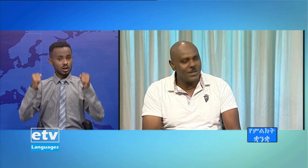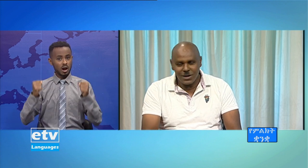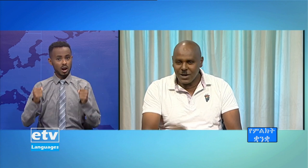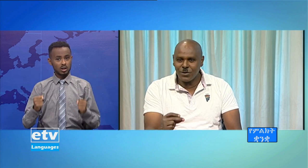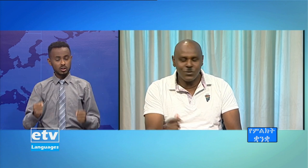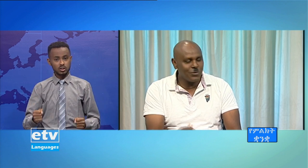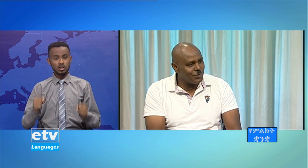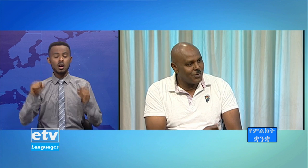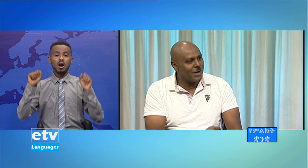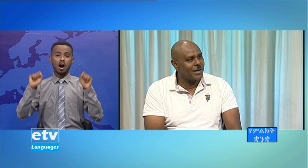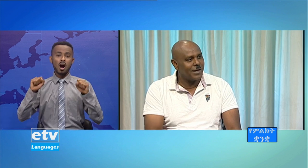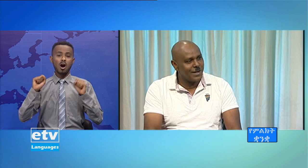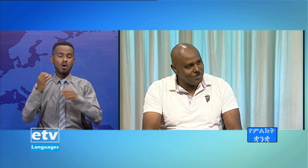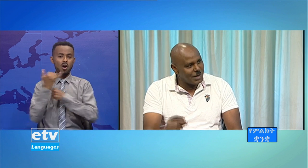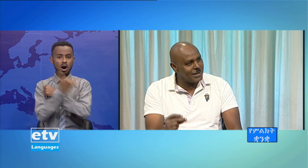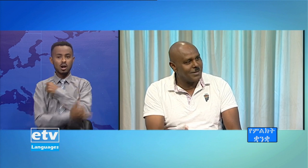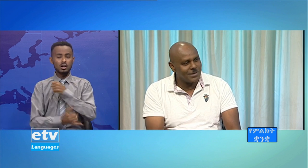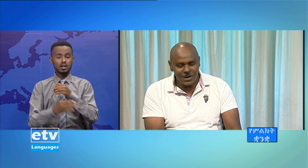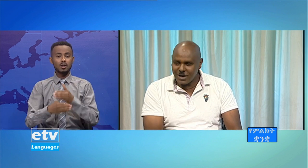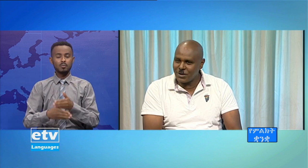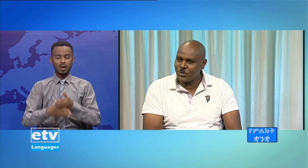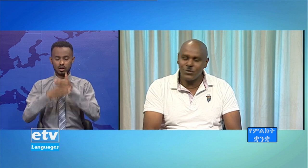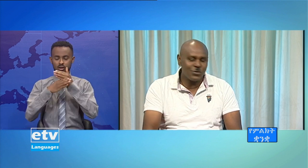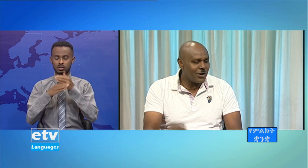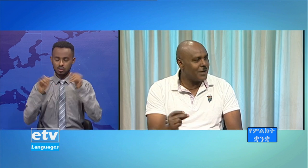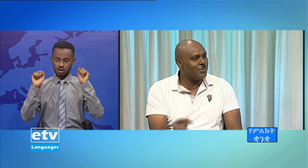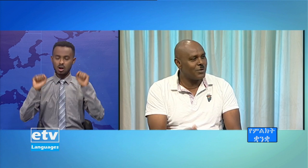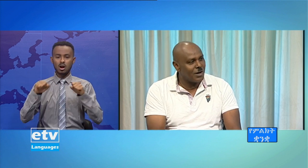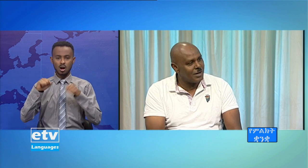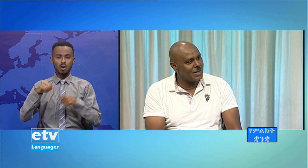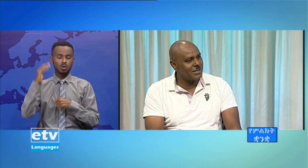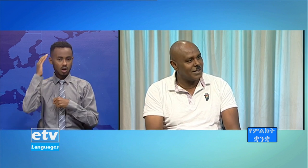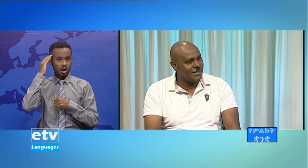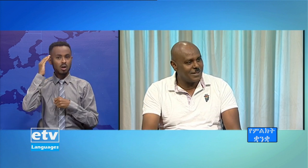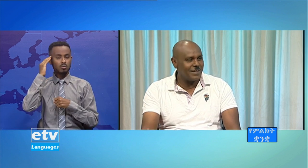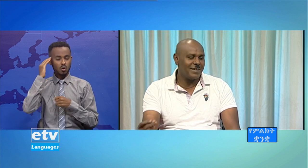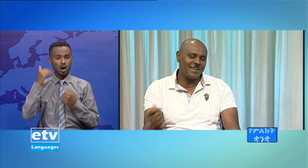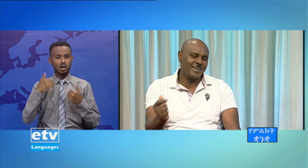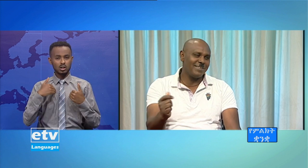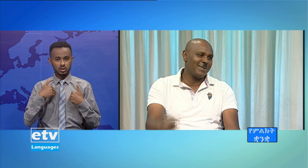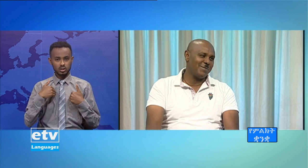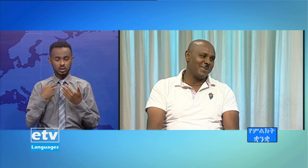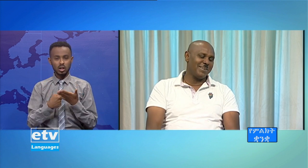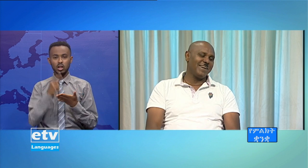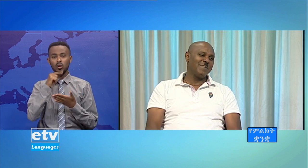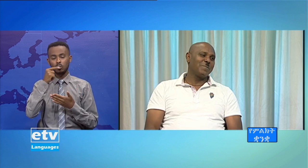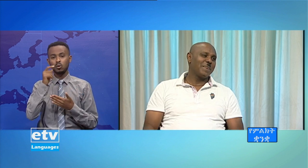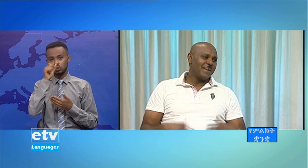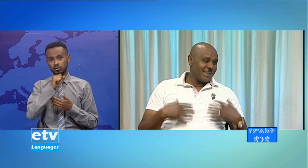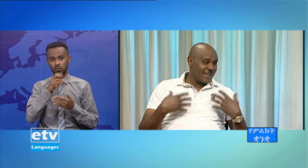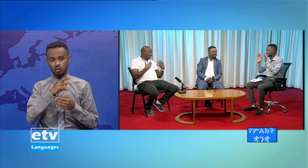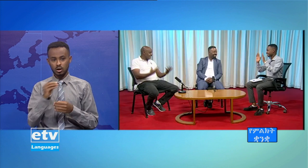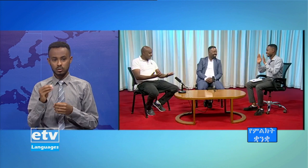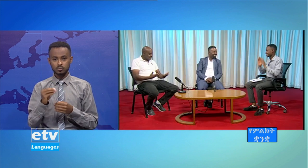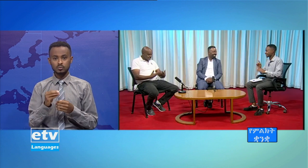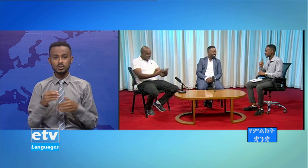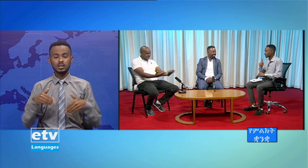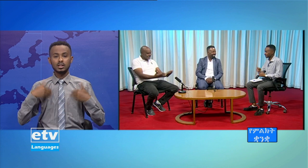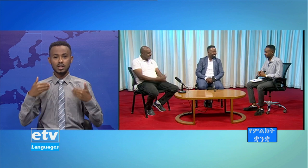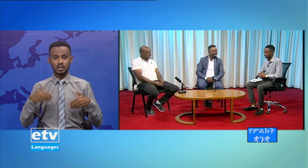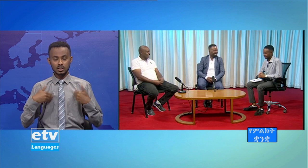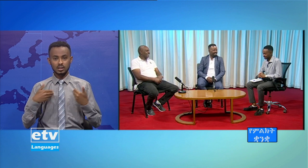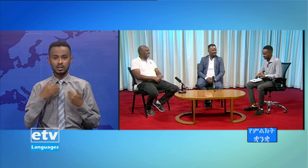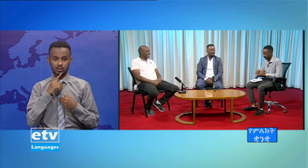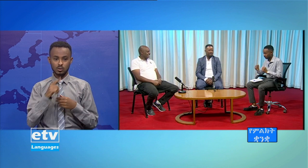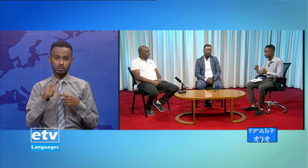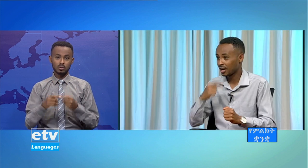አዎ ትችያለሽ አዎ ሀገር የሚያንስ አዎ አይመረው አለሽ ለዚህ ነው የሚለውና ያስደሰት ግሩም